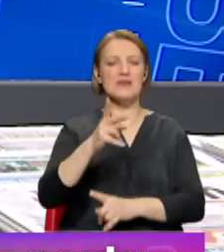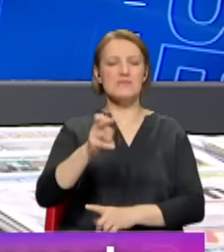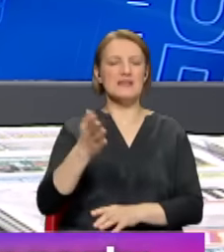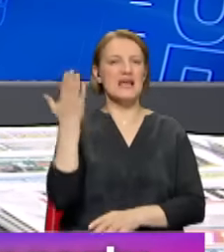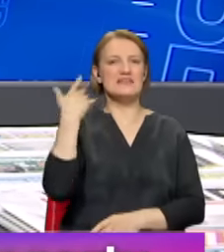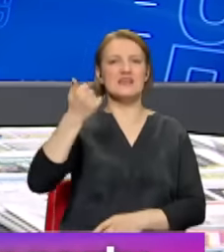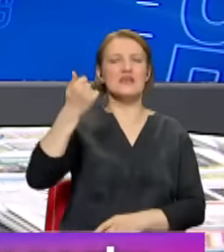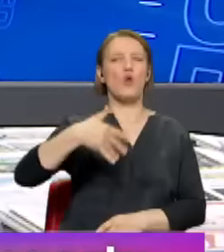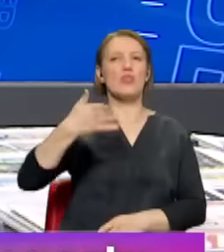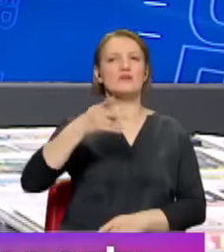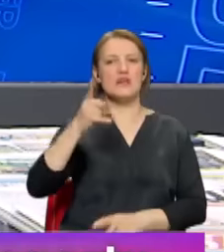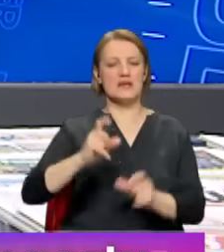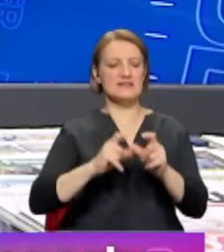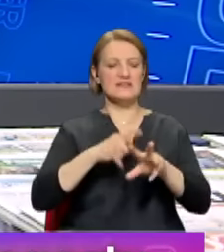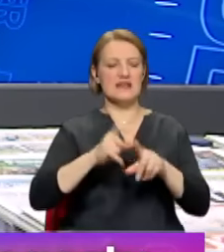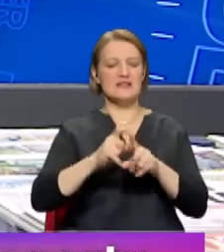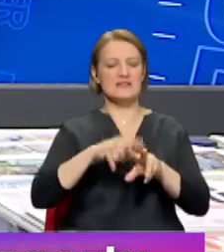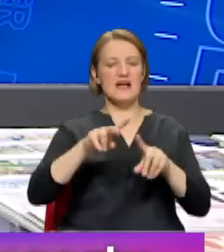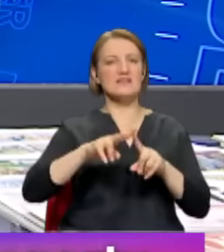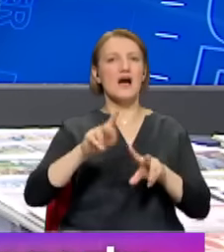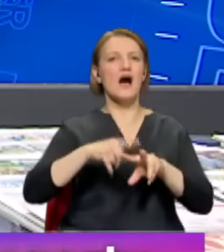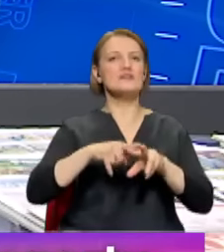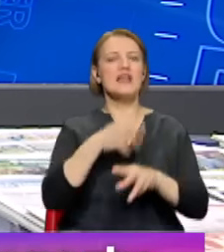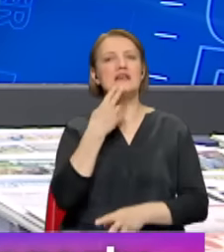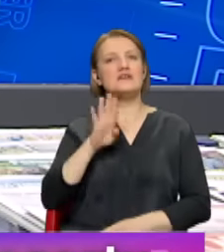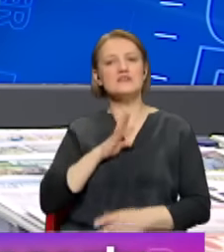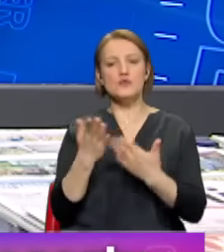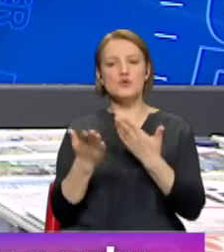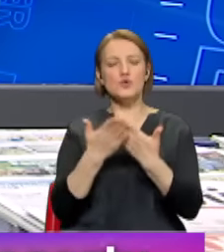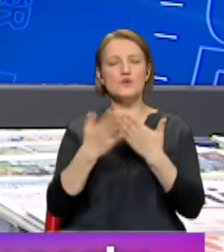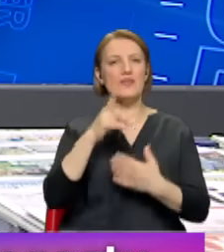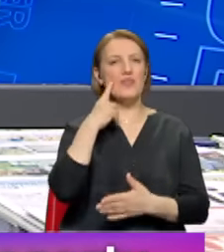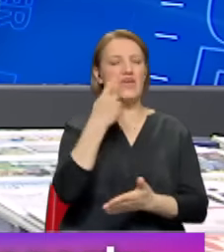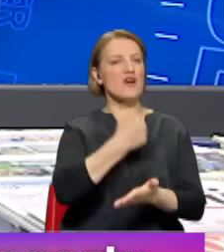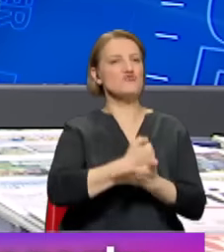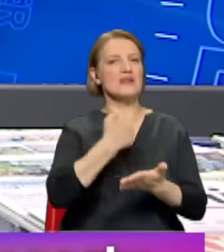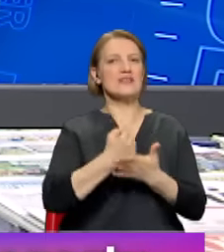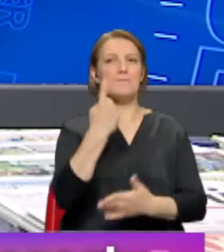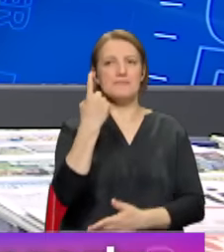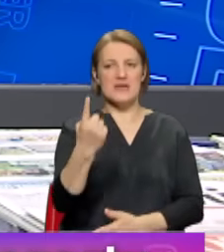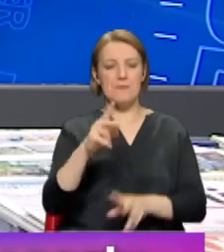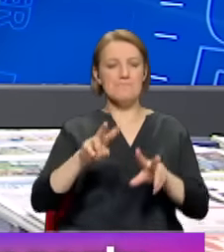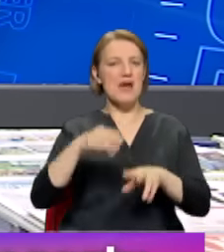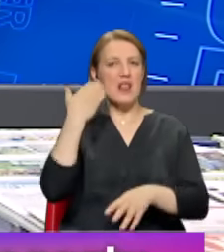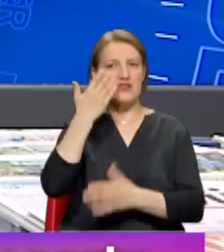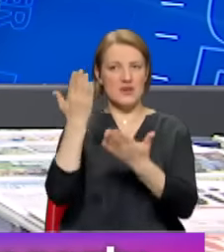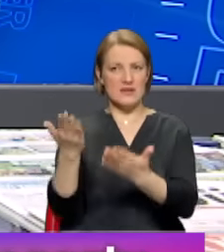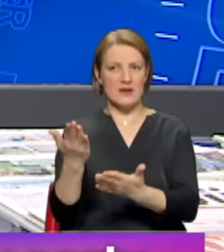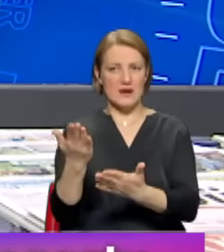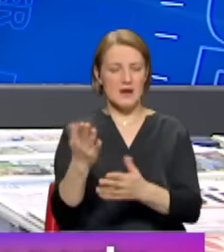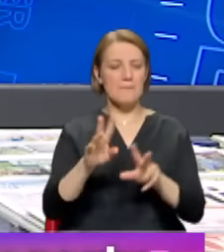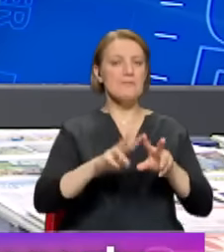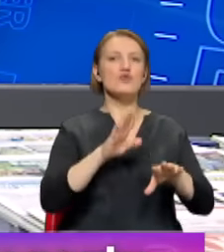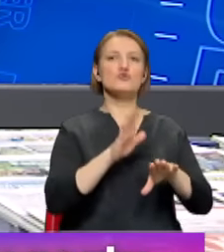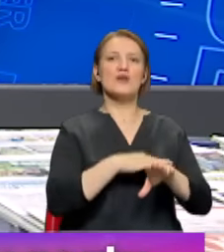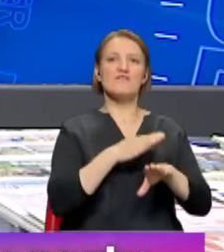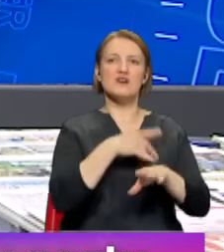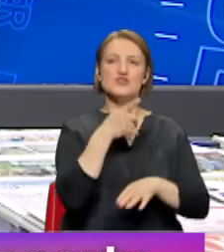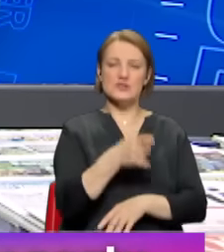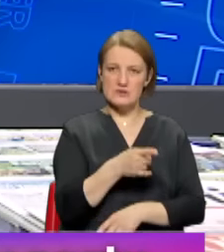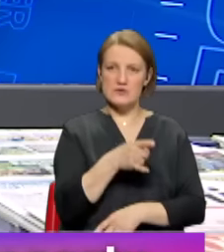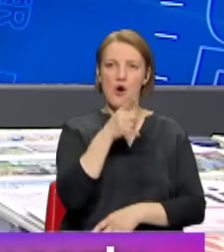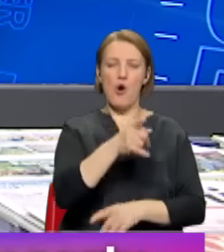eski yöneticilerinden Sedat Aksakallı'nın kızının düğününde nikah şahitlerinden birisi Meral Akşener'di ve Mansur Yavaş da